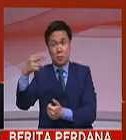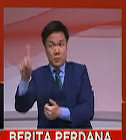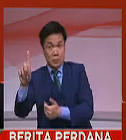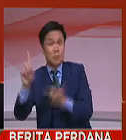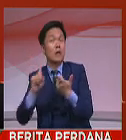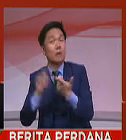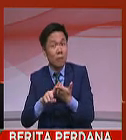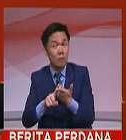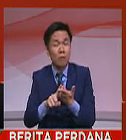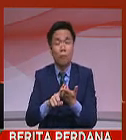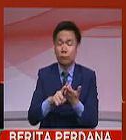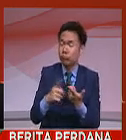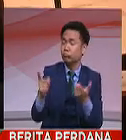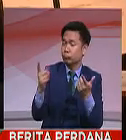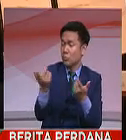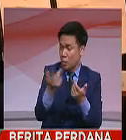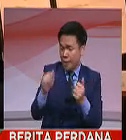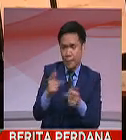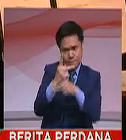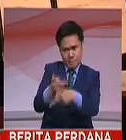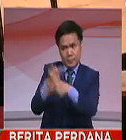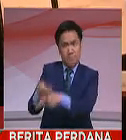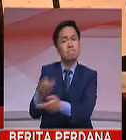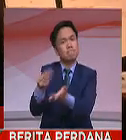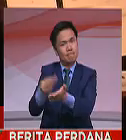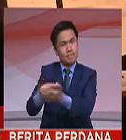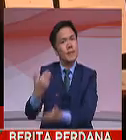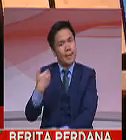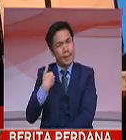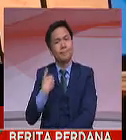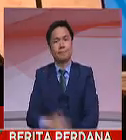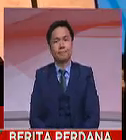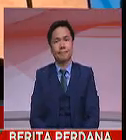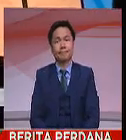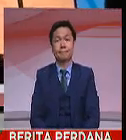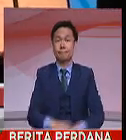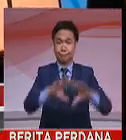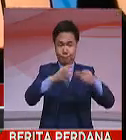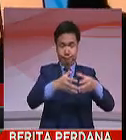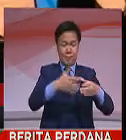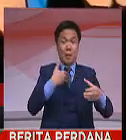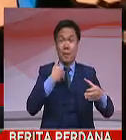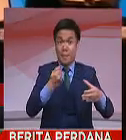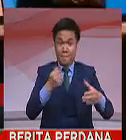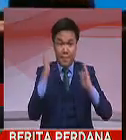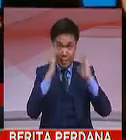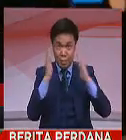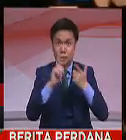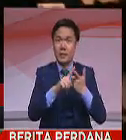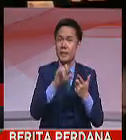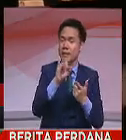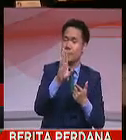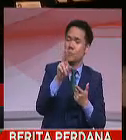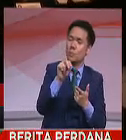have financing solution. Ia melibatkan Persatuan Perubatan Malaysia, Pertubuhan Amal Perubatan Ibnu